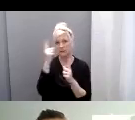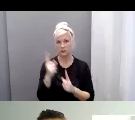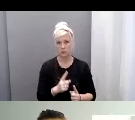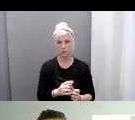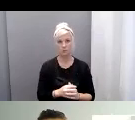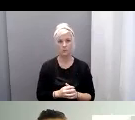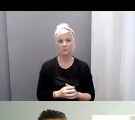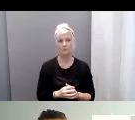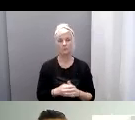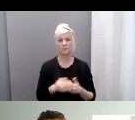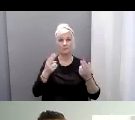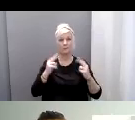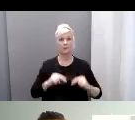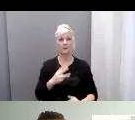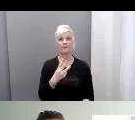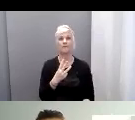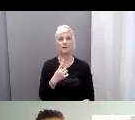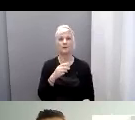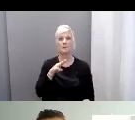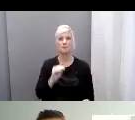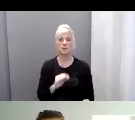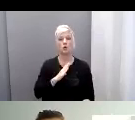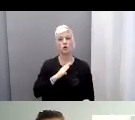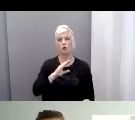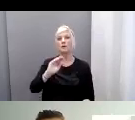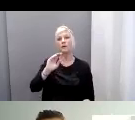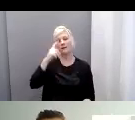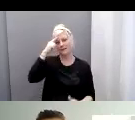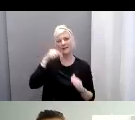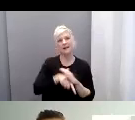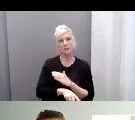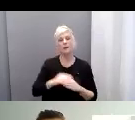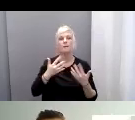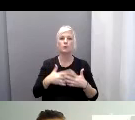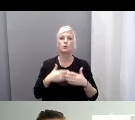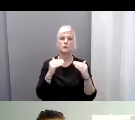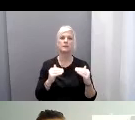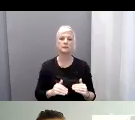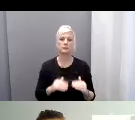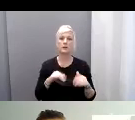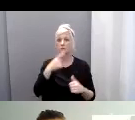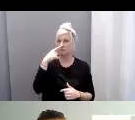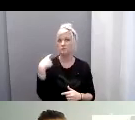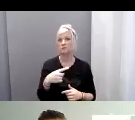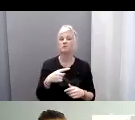Och Vilma, som har en intellektuell funktionsnedsättning, berättar om att hon har varit utsatt för sexuella övergrepp.